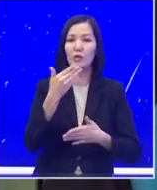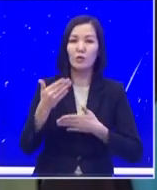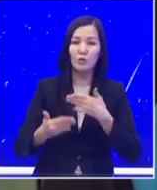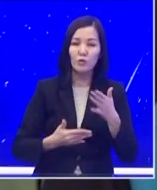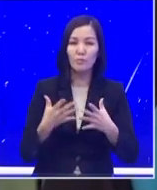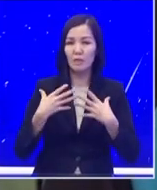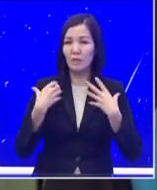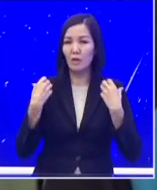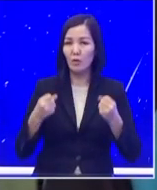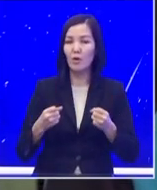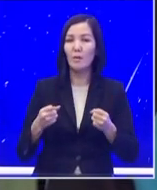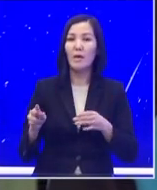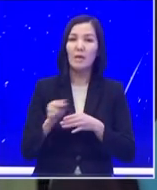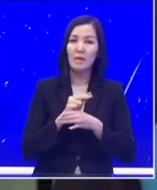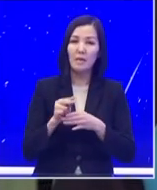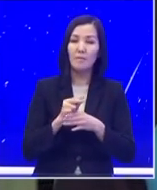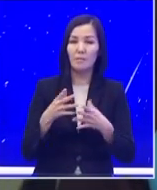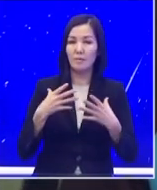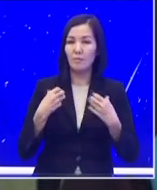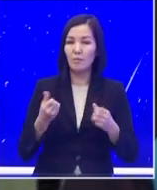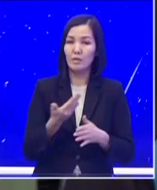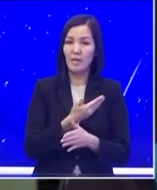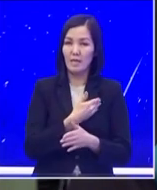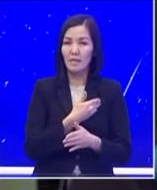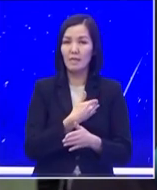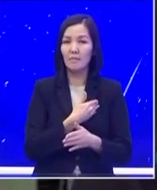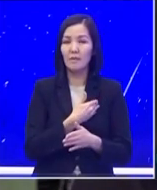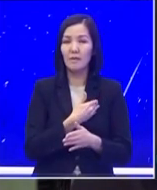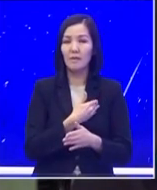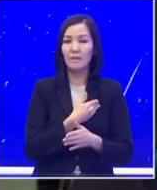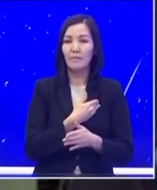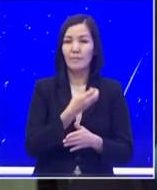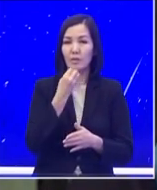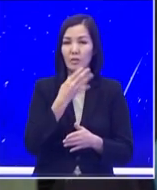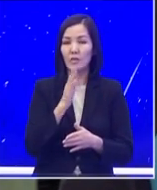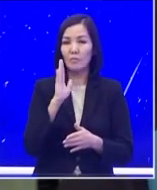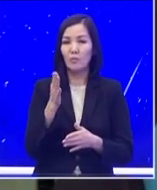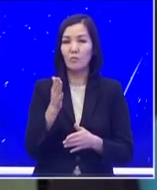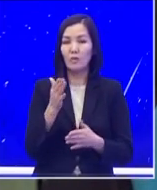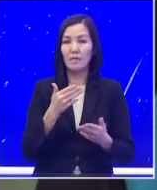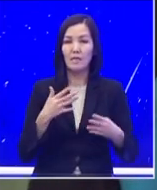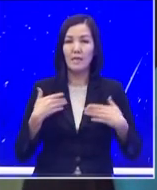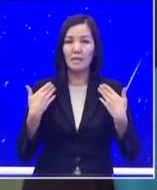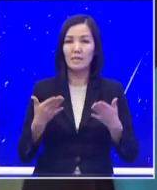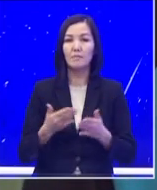тұрып, шипасын беріп, ем қонып, жүріп осы жерден жақсы болып кетулеріне